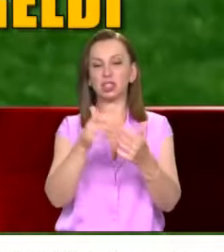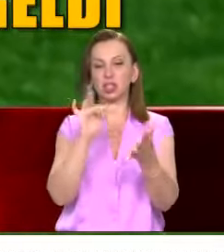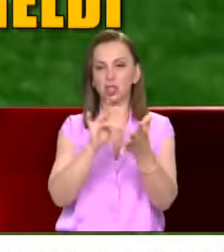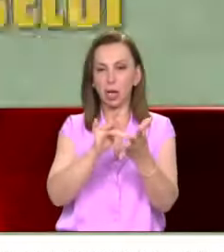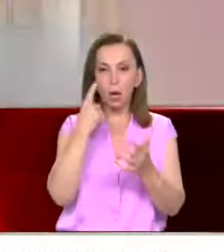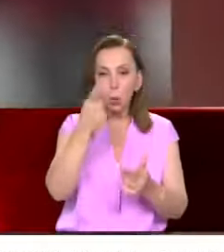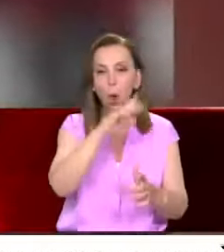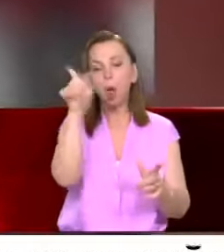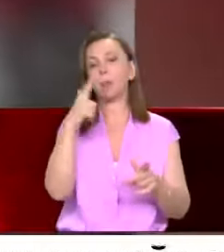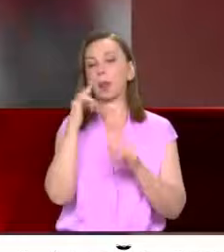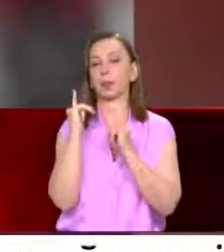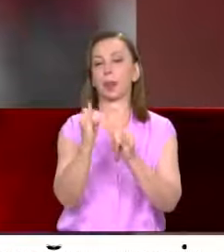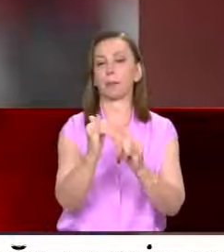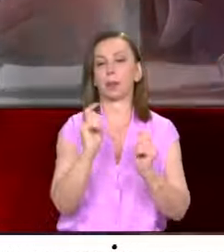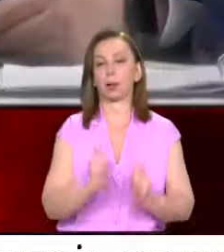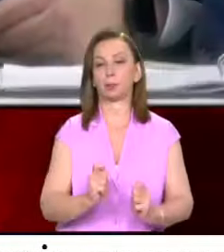çok tepki çekti.